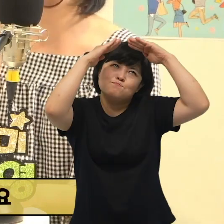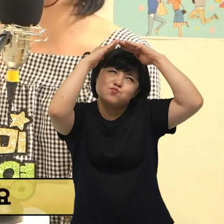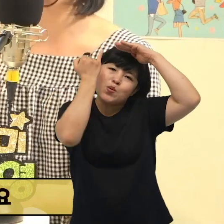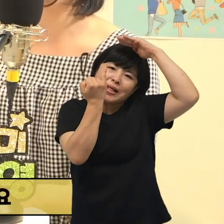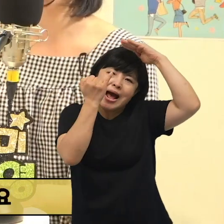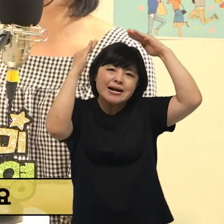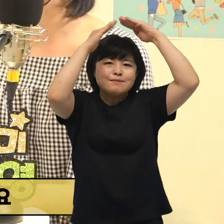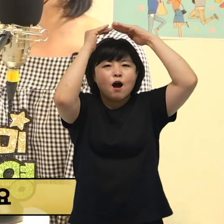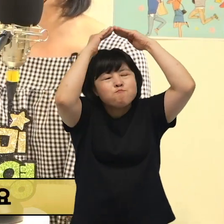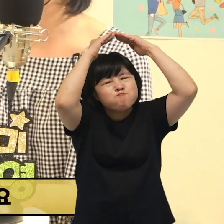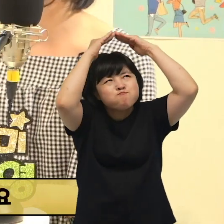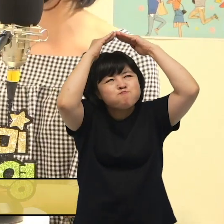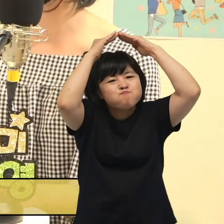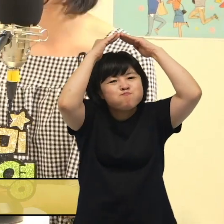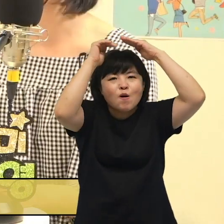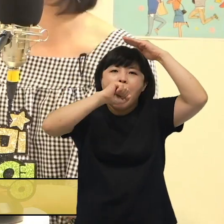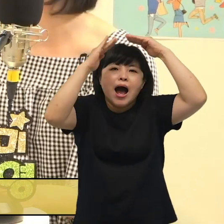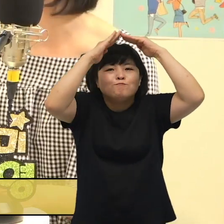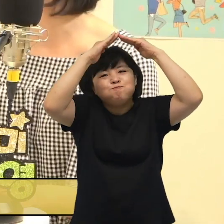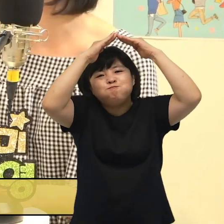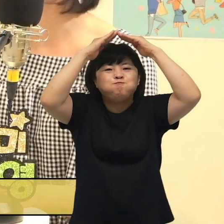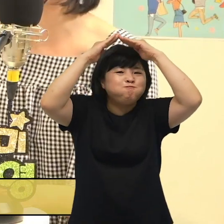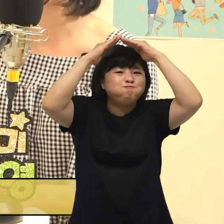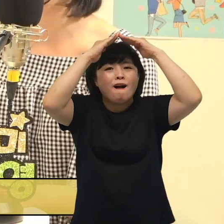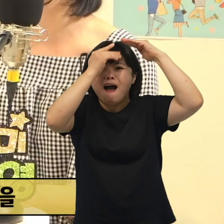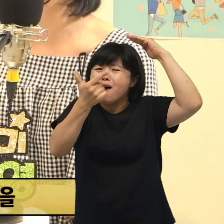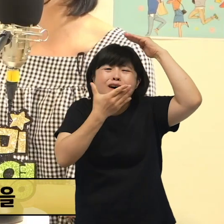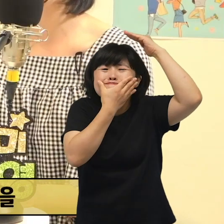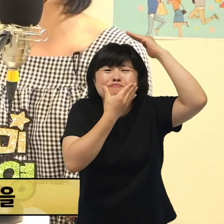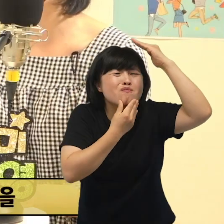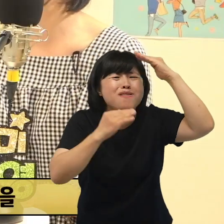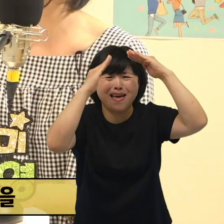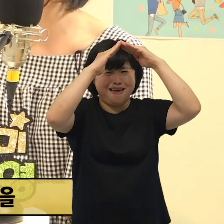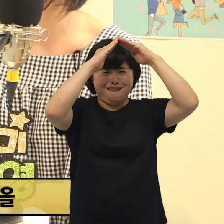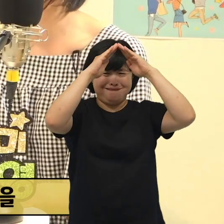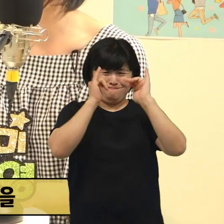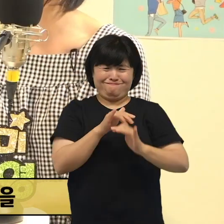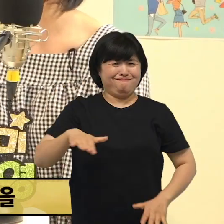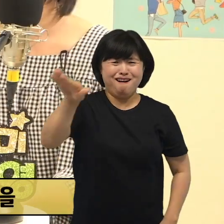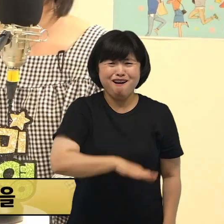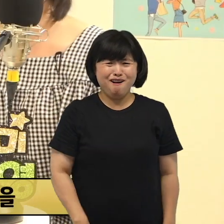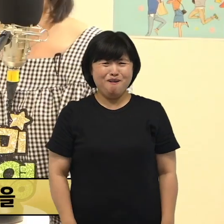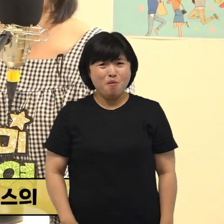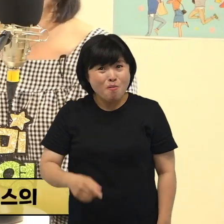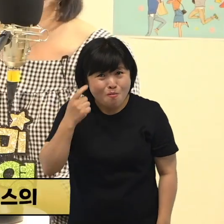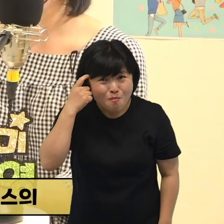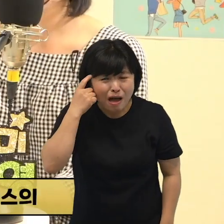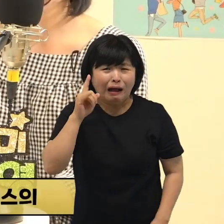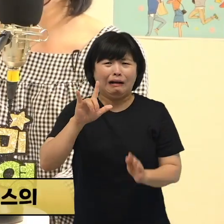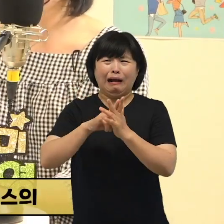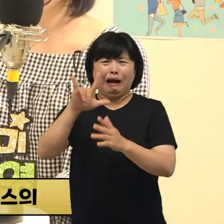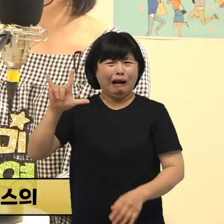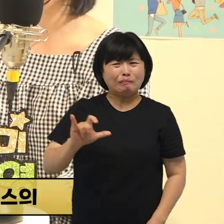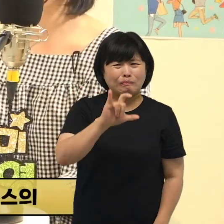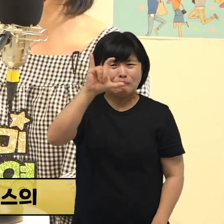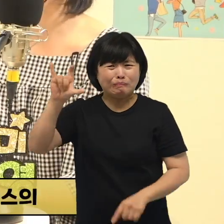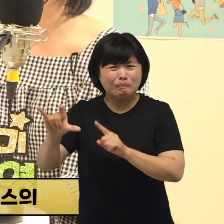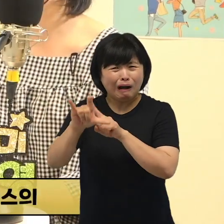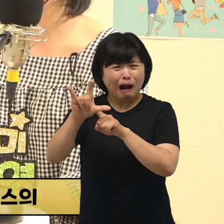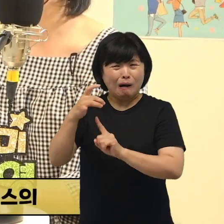집순이 집돌이라고 하잖아요. 집에만 박혀갖고 있는 것도 너무 행복해하는 그런 사람들을. 그래서 저는 이번